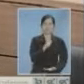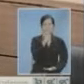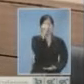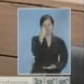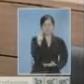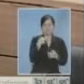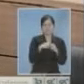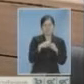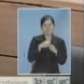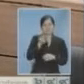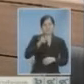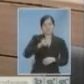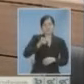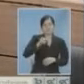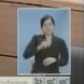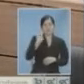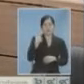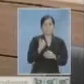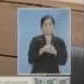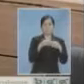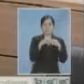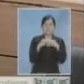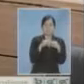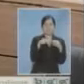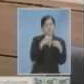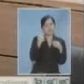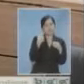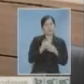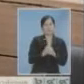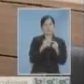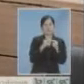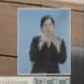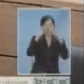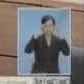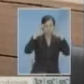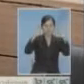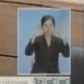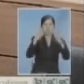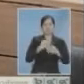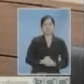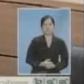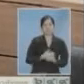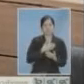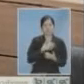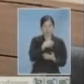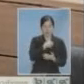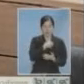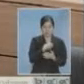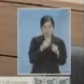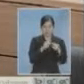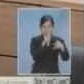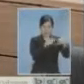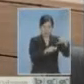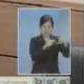ครับพวกมากลากไปหรือไม่ได้ใช้ความรู้จริงๆสว.เนี่ยผมก็อยากให้คนที่มีความ